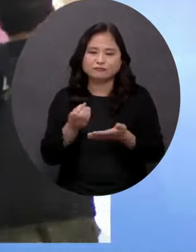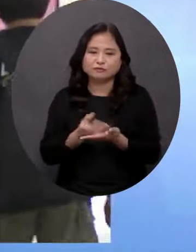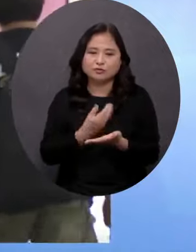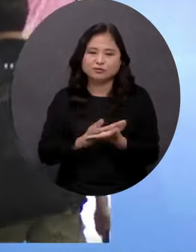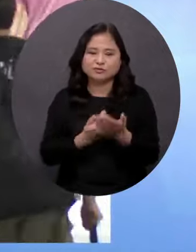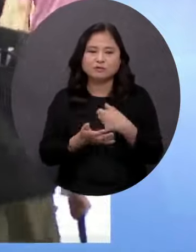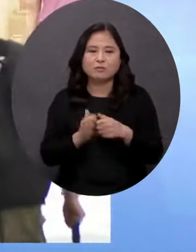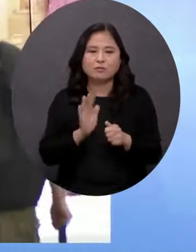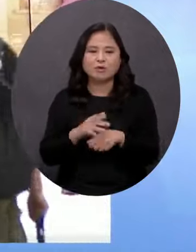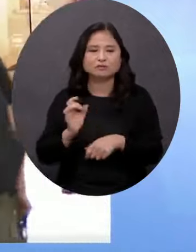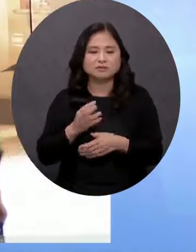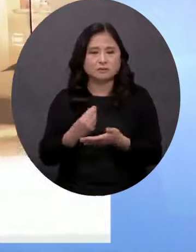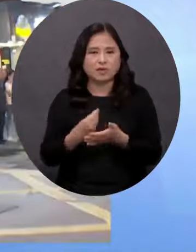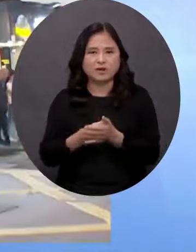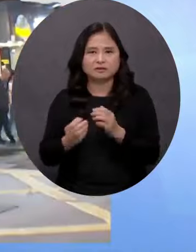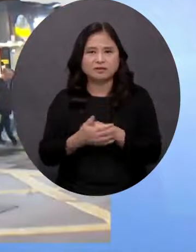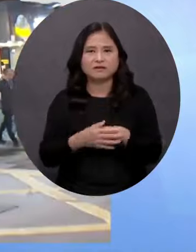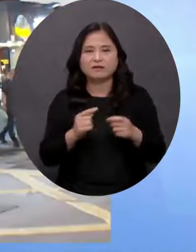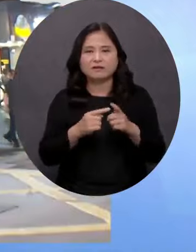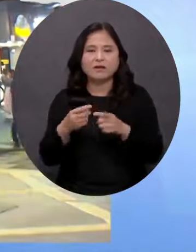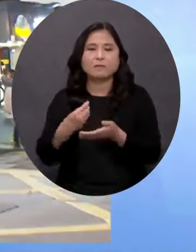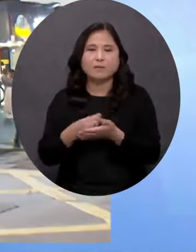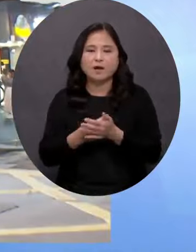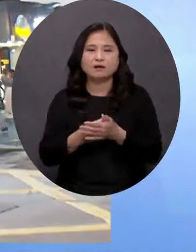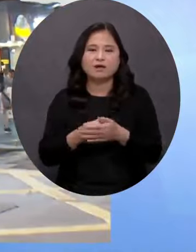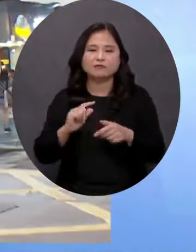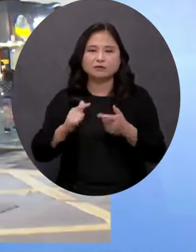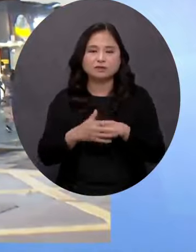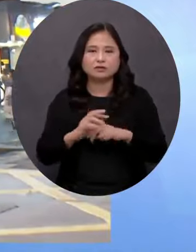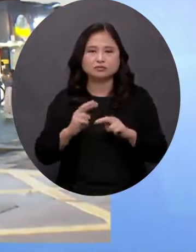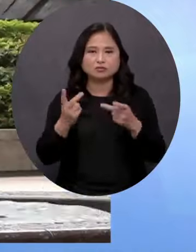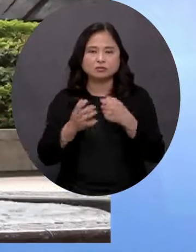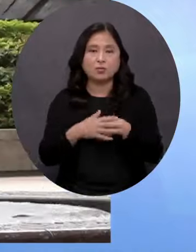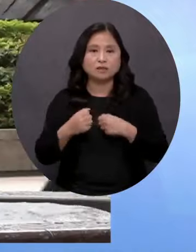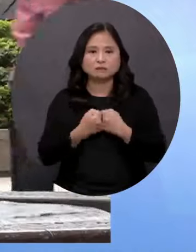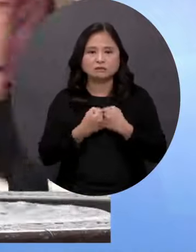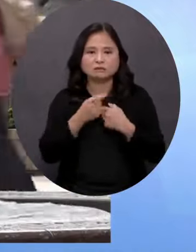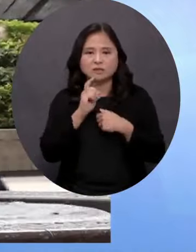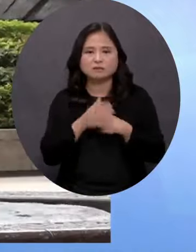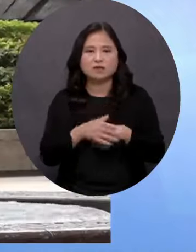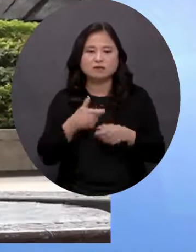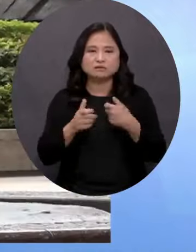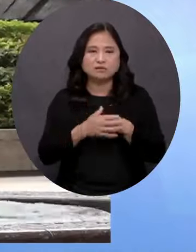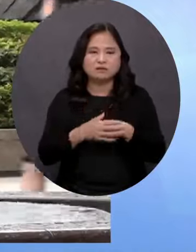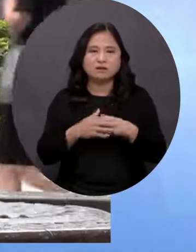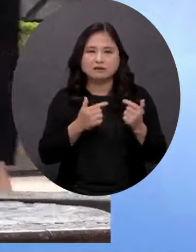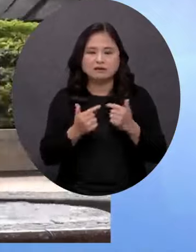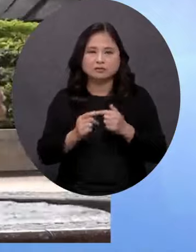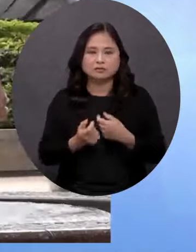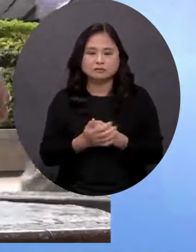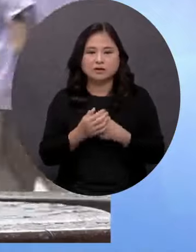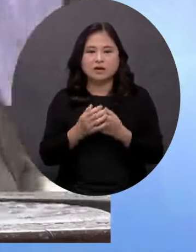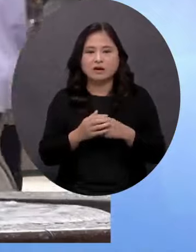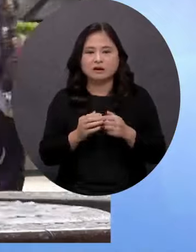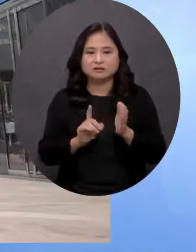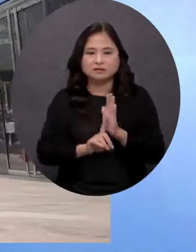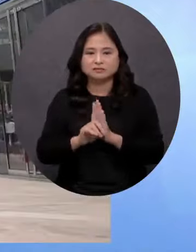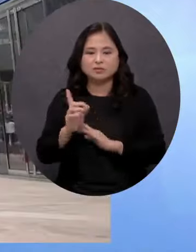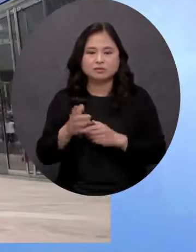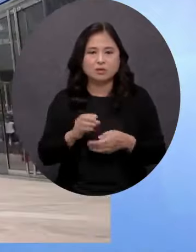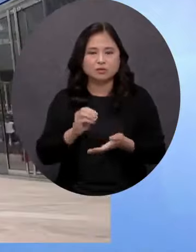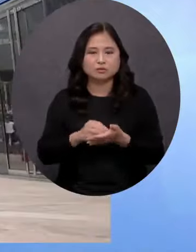消费，但市民消费模式的转变或会带来挑战，而经济继续增长应该会对固定资产投